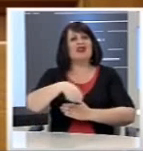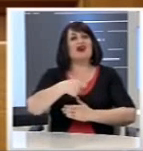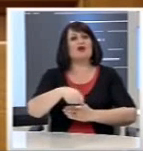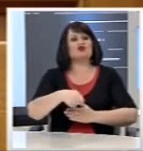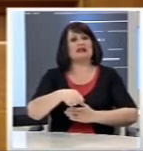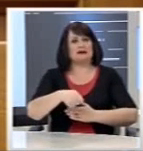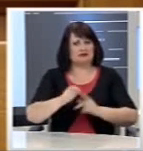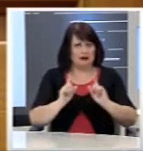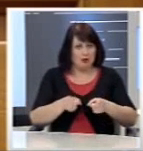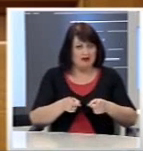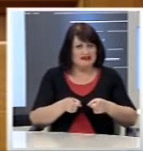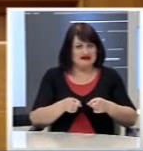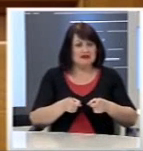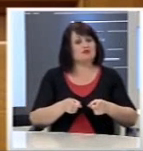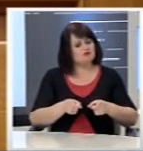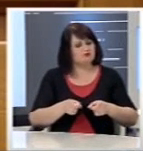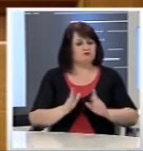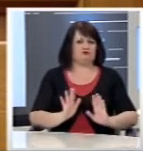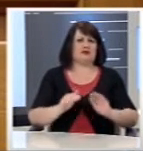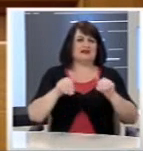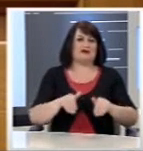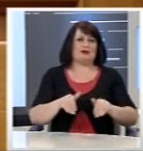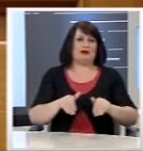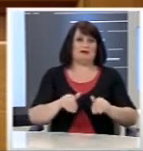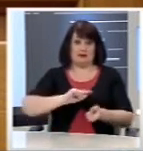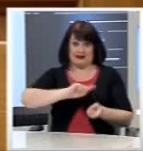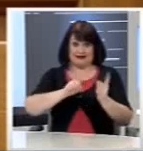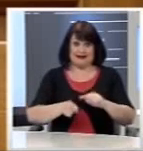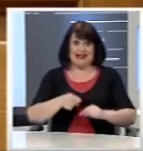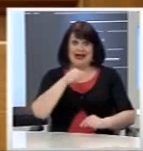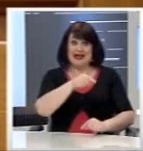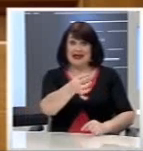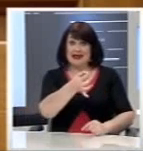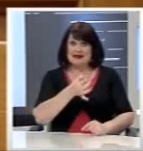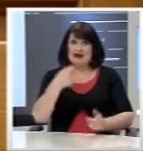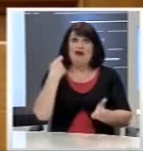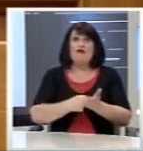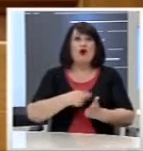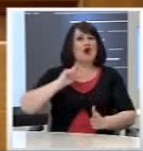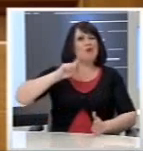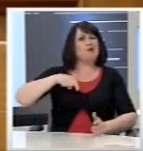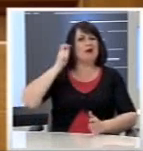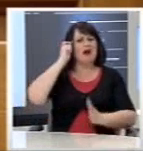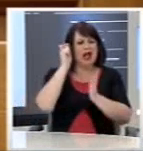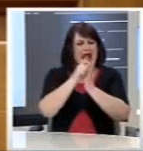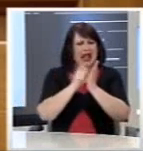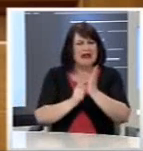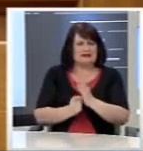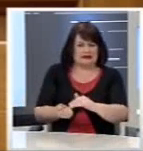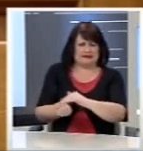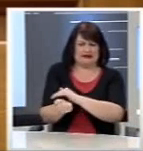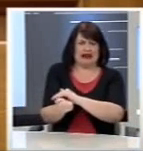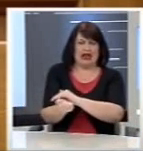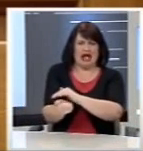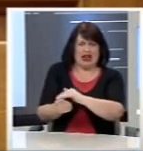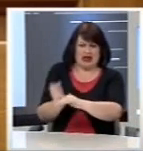Θεσμική χυδαιότητα, αντιθέτως, είναι να μιλάτε εσείς για φοροδιαφυγή και λίστες που τις είχατε χαμένες στα συρτάρια